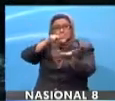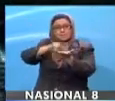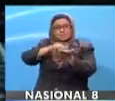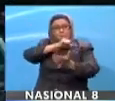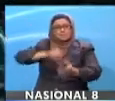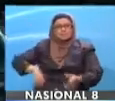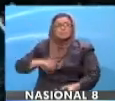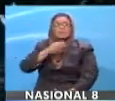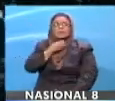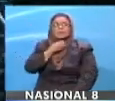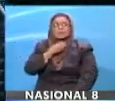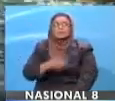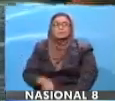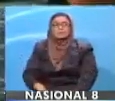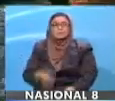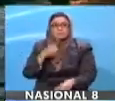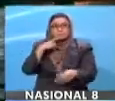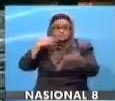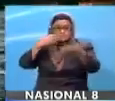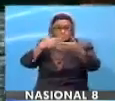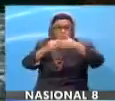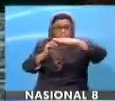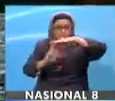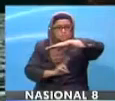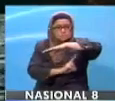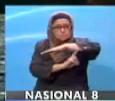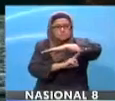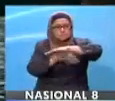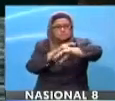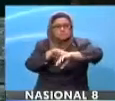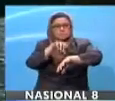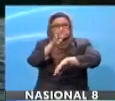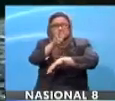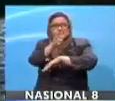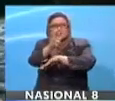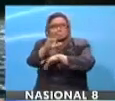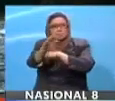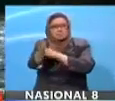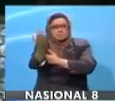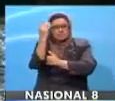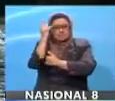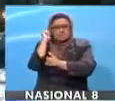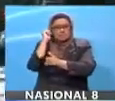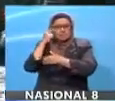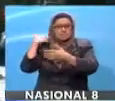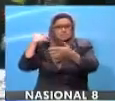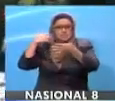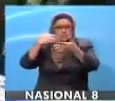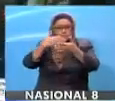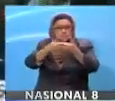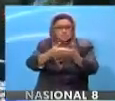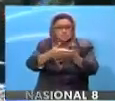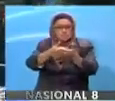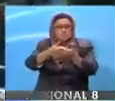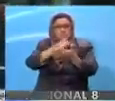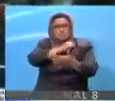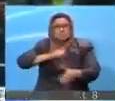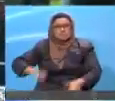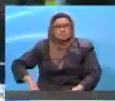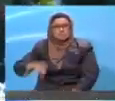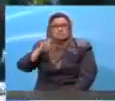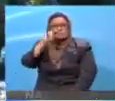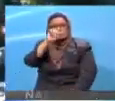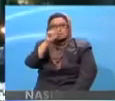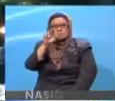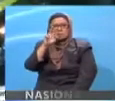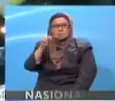Baginda tiba di jeti Bagan Datuh pada jam 6.45 pagi tadi. Ketibaan Sultan Nazrin Shah disambut rakyat jelata yang menunggu sejak jam